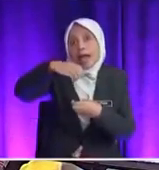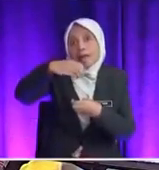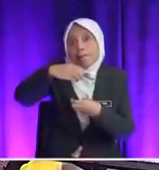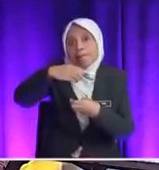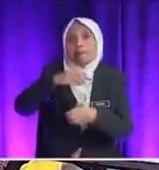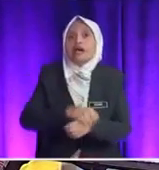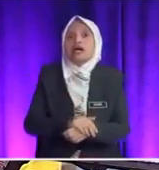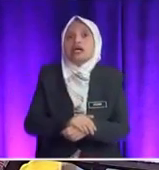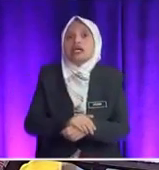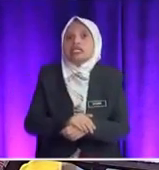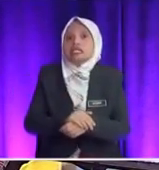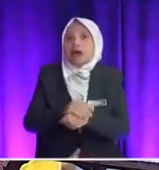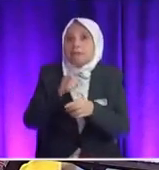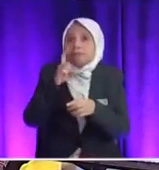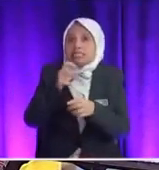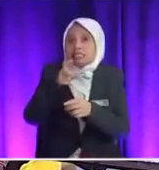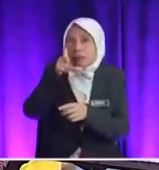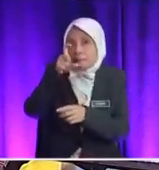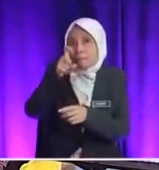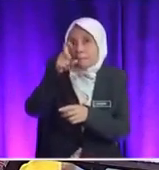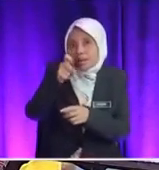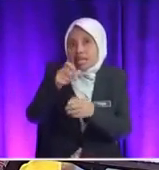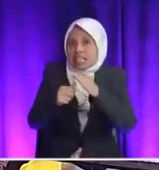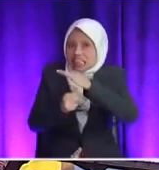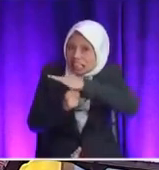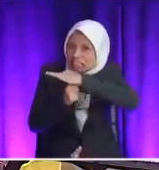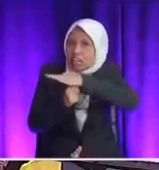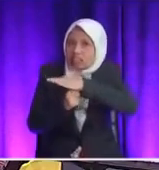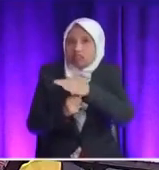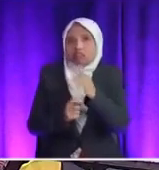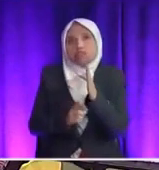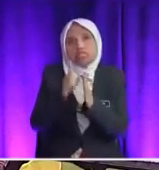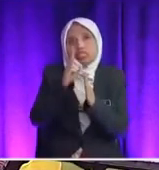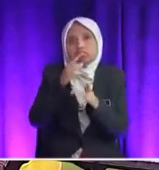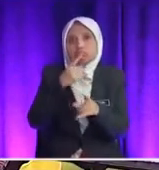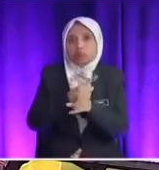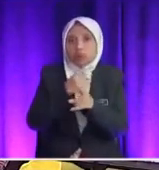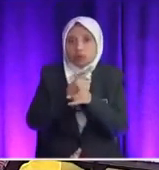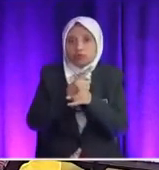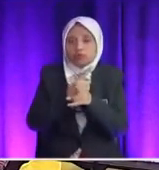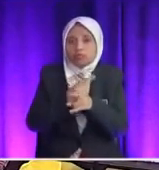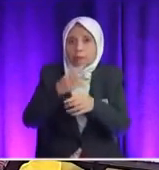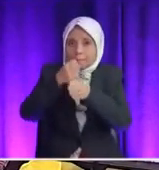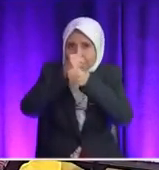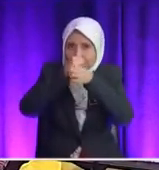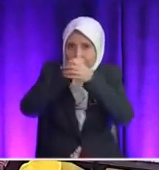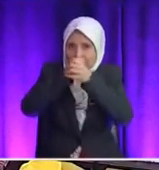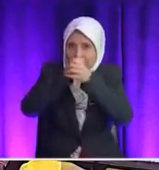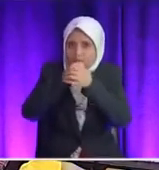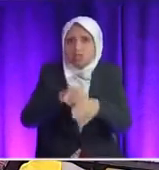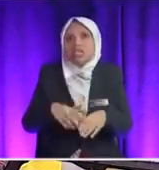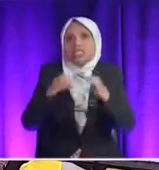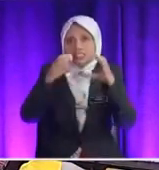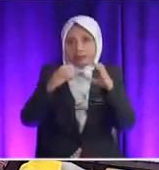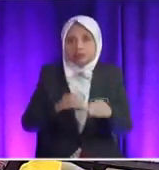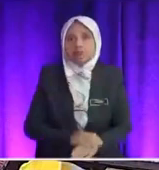Hah Ini halus freiberg layanan tinggi diguyur tuh begini Hah